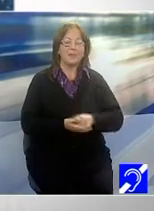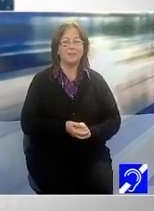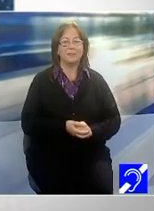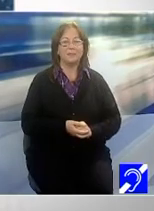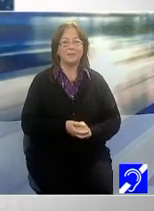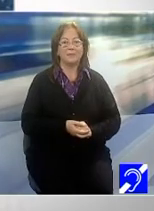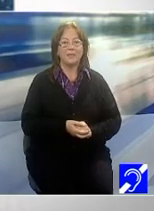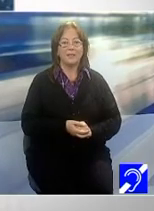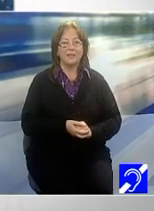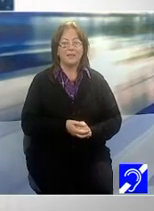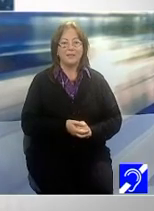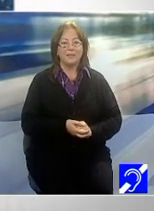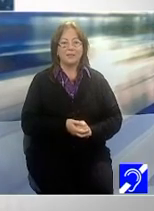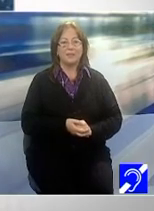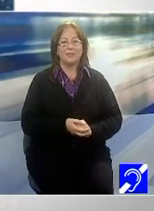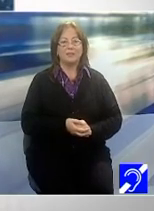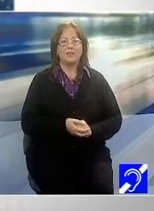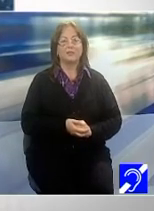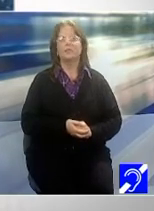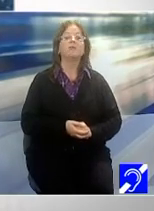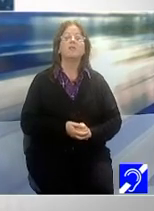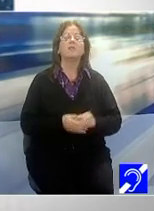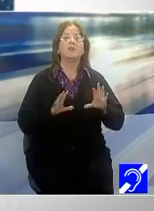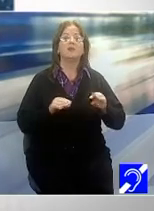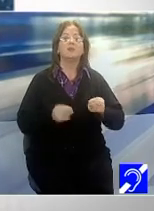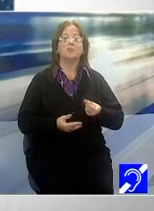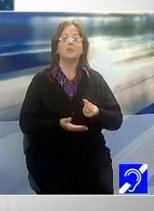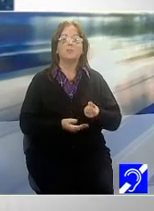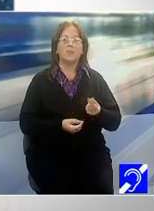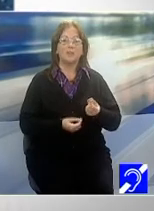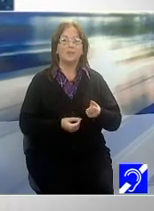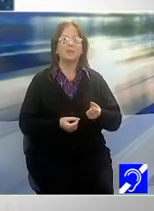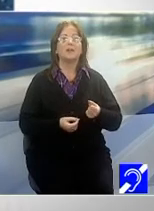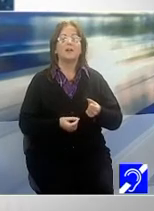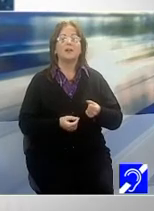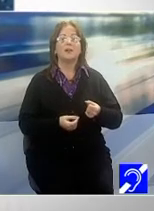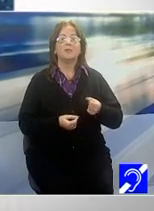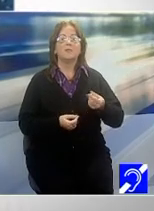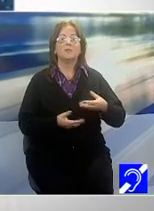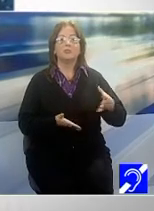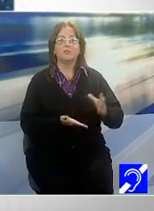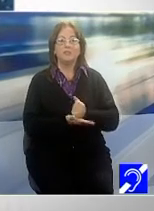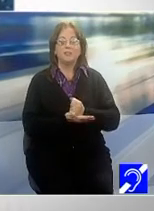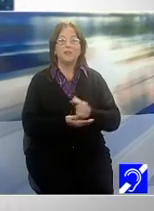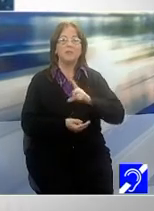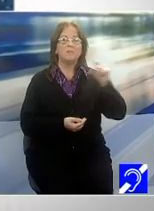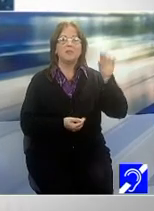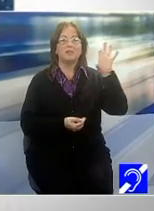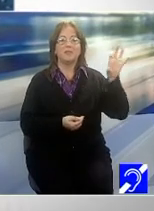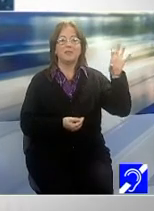și ca și o consecință foarte români. Mulți bani din industria IT pleacă din România, din nou din